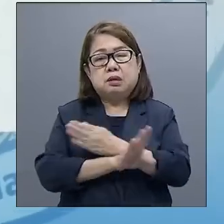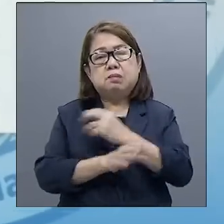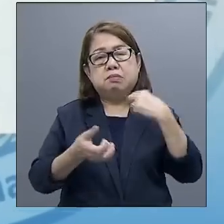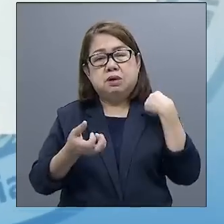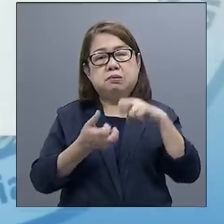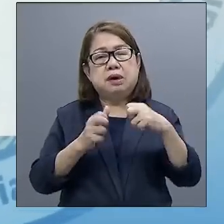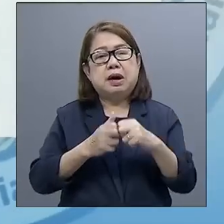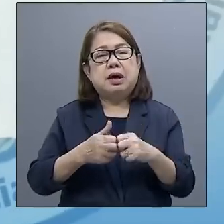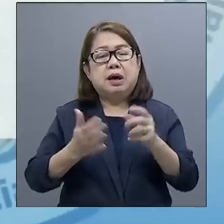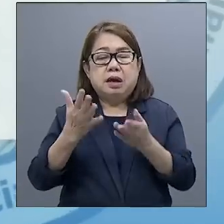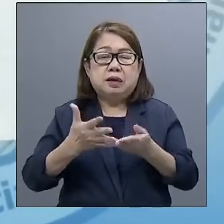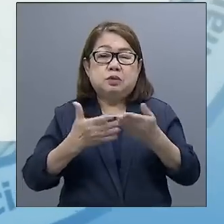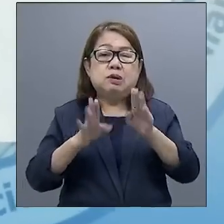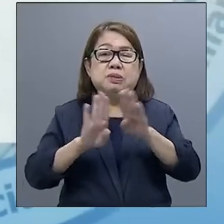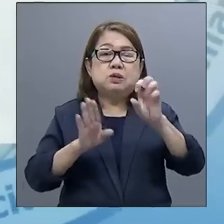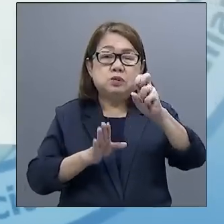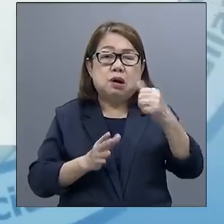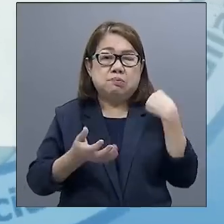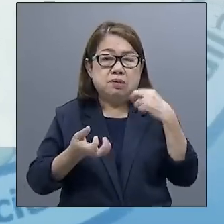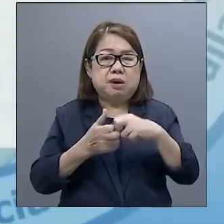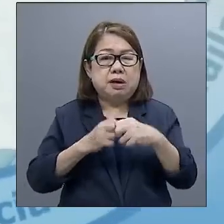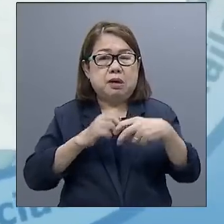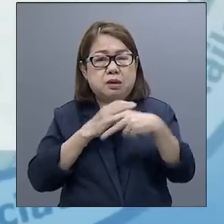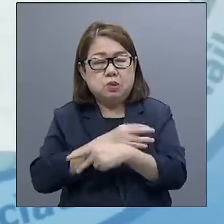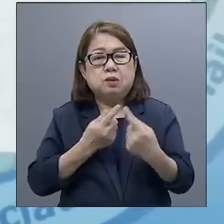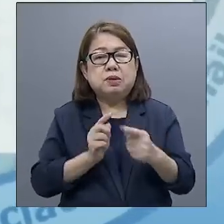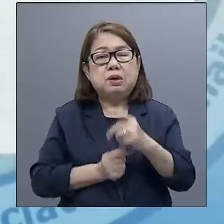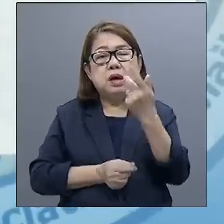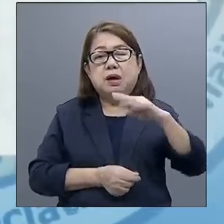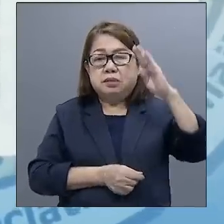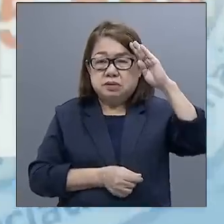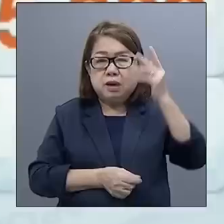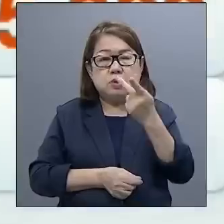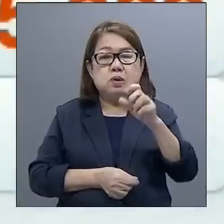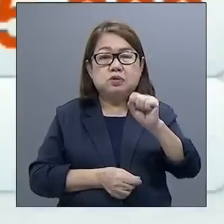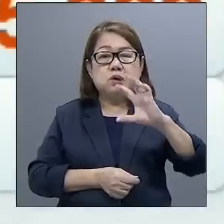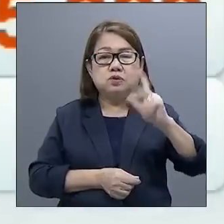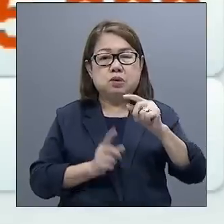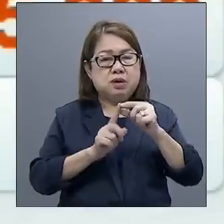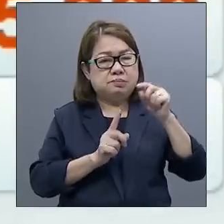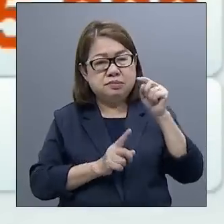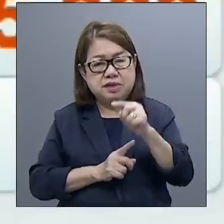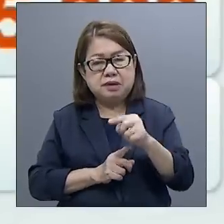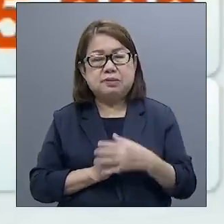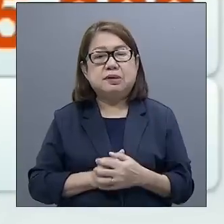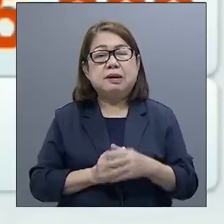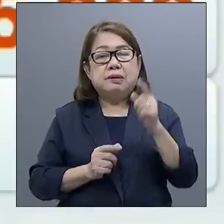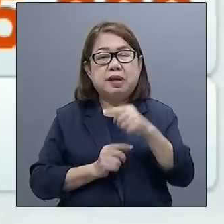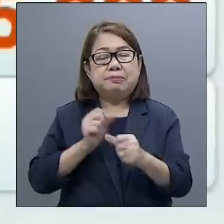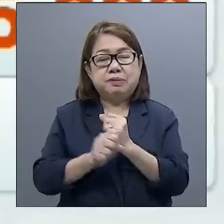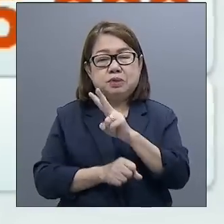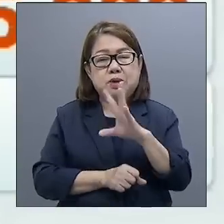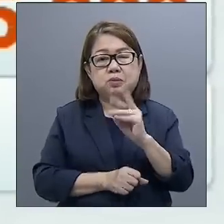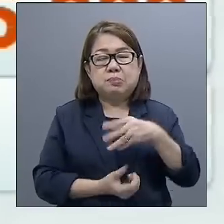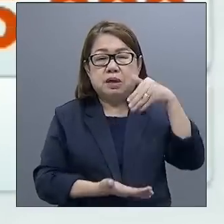ทุจริตในกระบวนการเปิดสอบ 2-3แห่งทำให้ยุคคสชค่ะจึงออกคำสั่งที่ 8/2560ให้ส่วนกลางดำเนิน